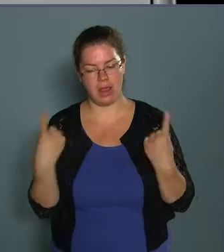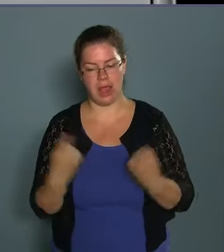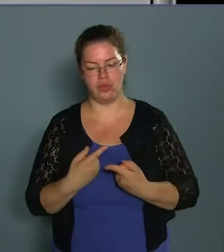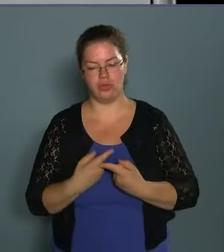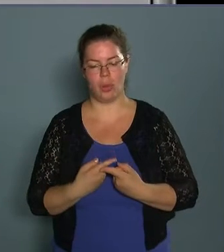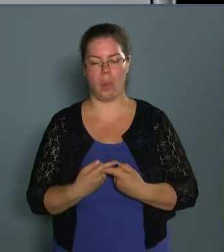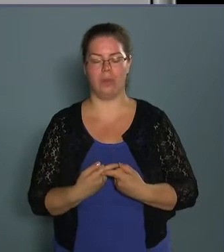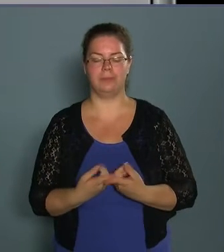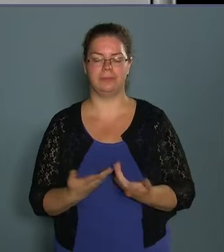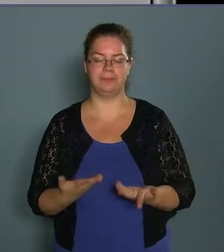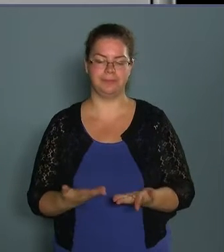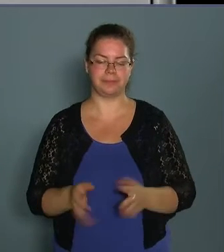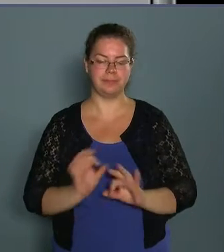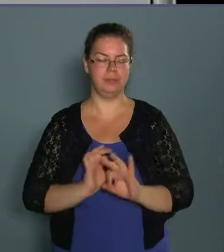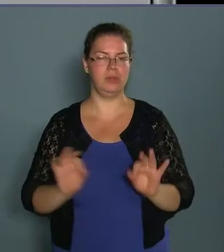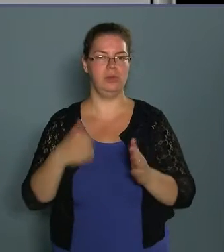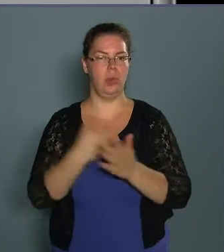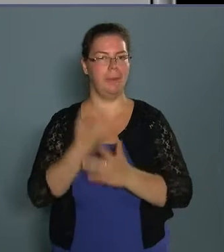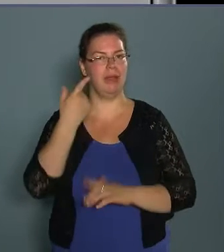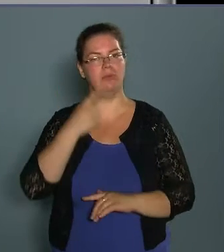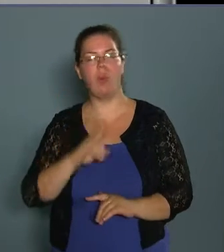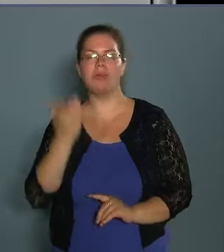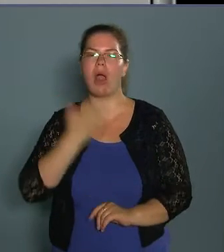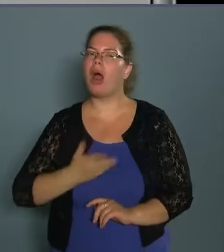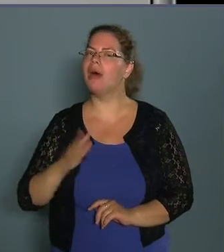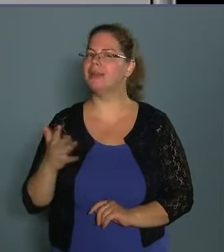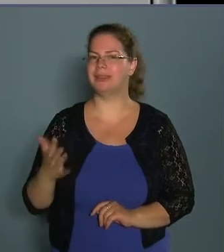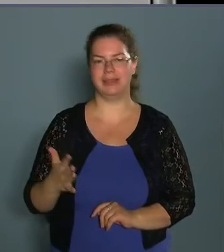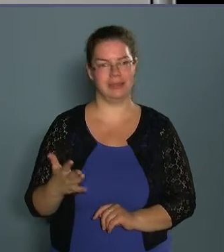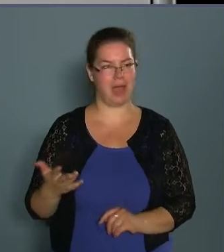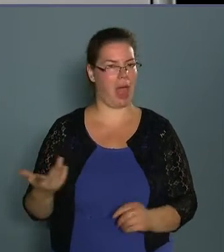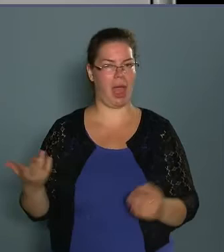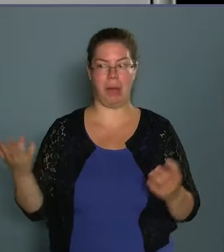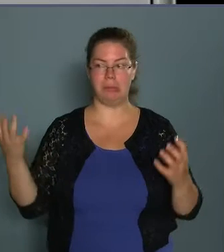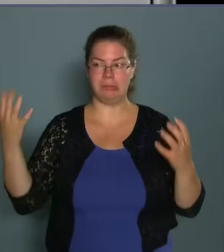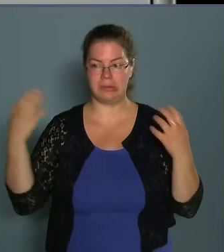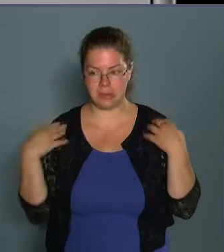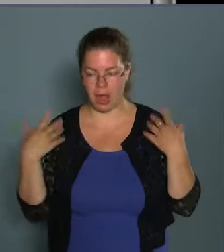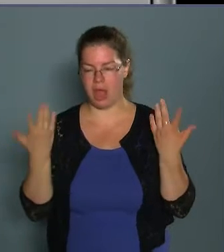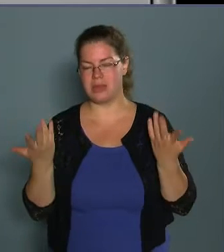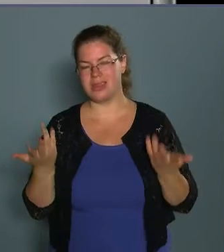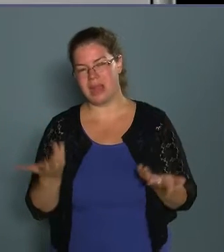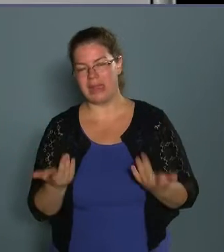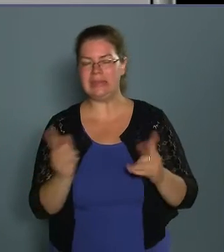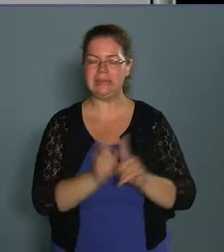kötelezettségvállalásunk jobb lett volna, ha nem szakad a nyakunkba, de így